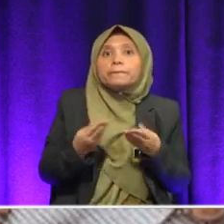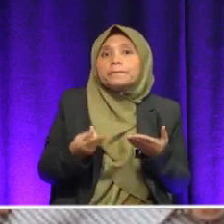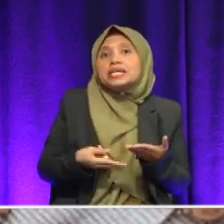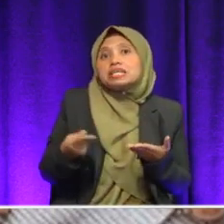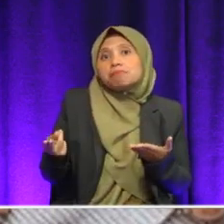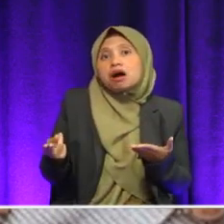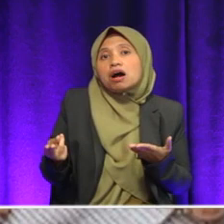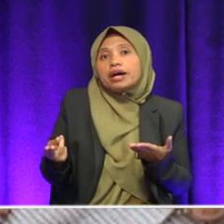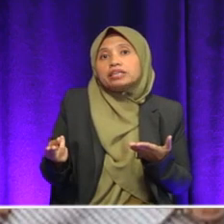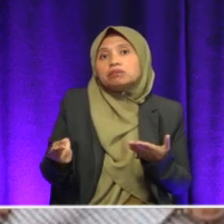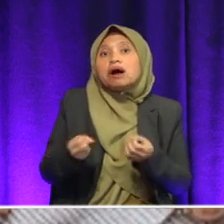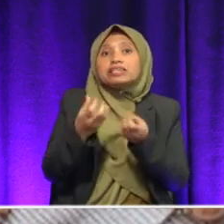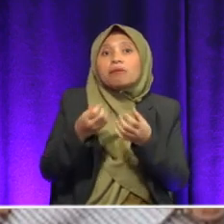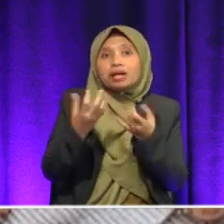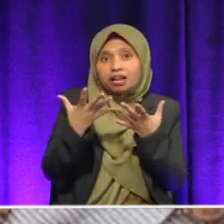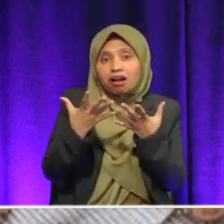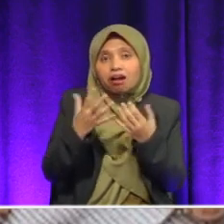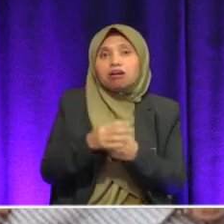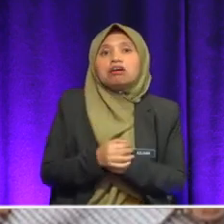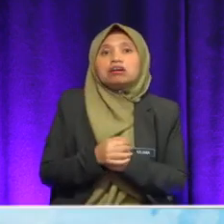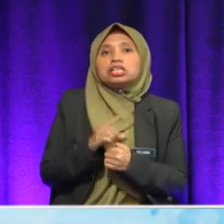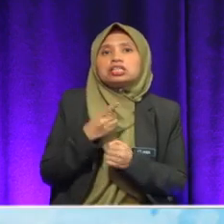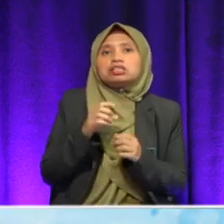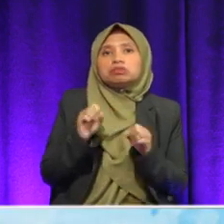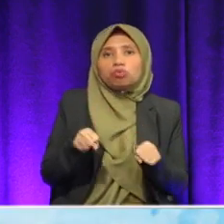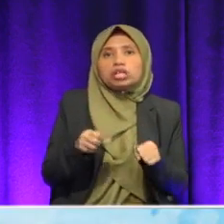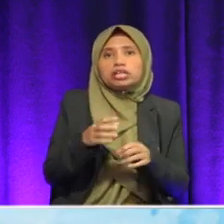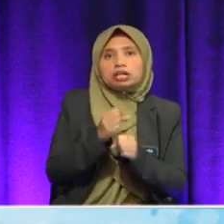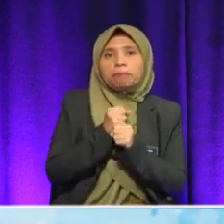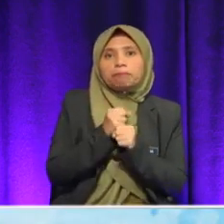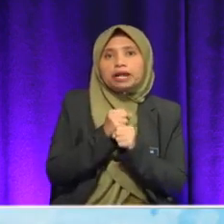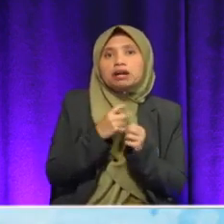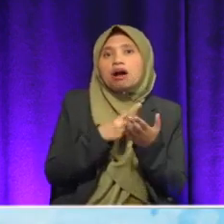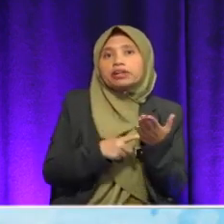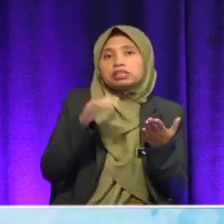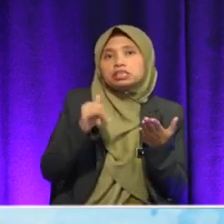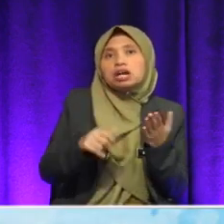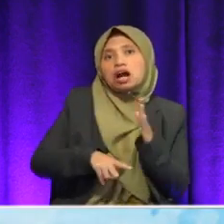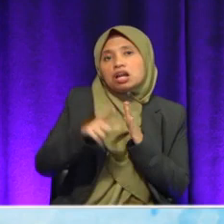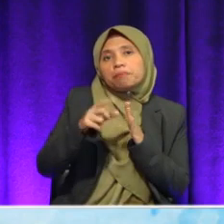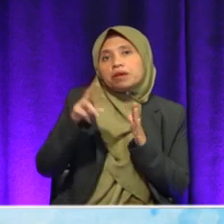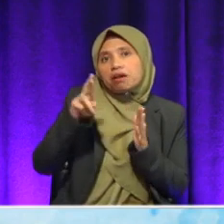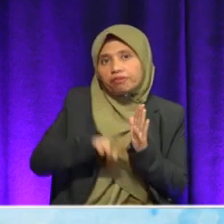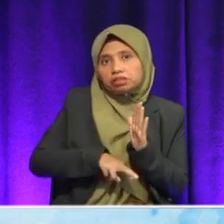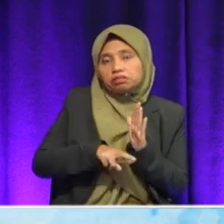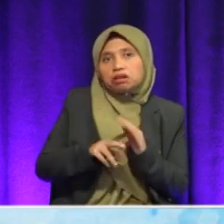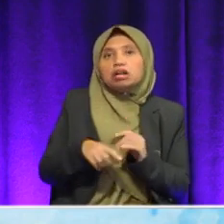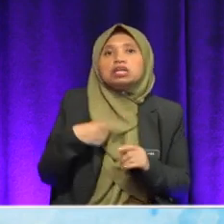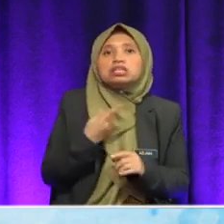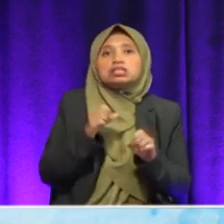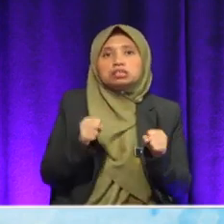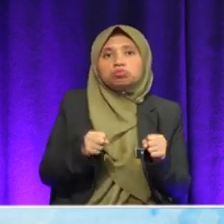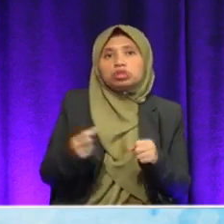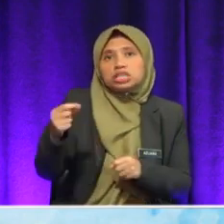secara vokal kalau kita dibahas secara banyak kita beda lebih seterusnya kita boleh